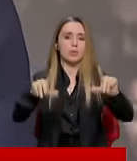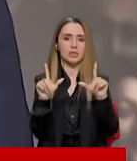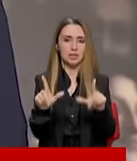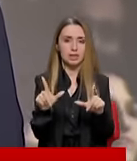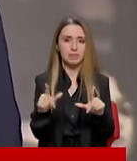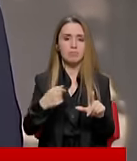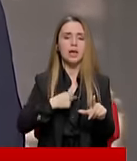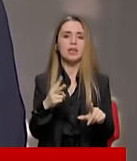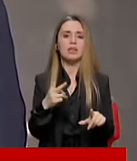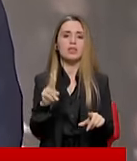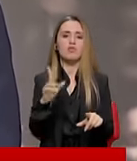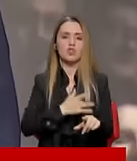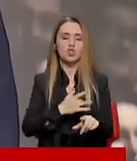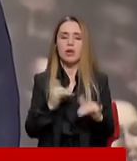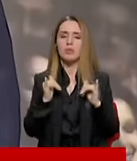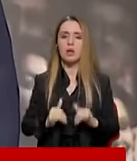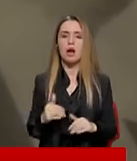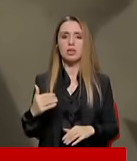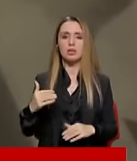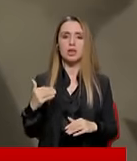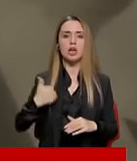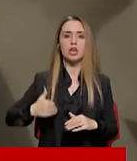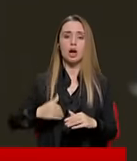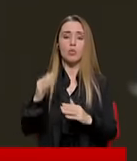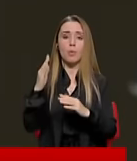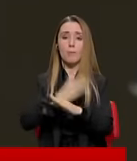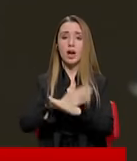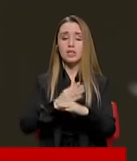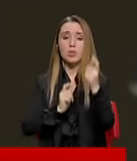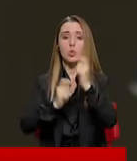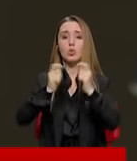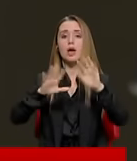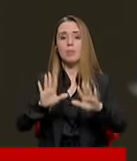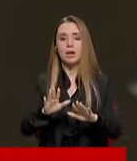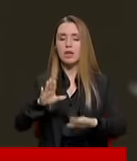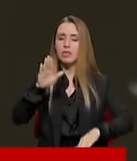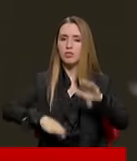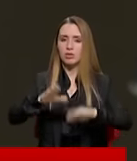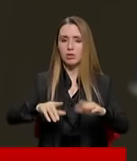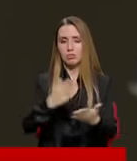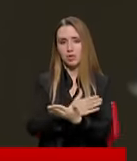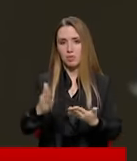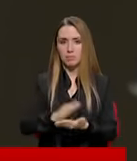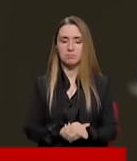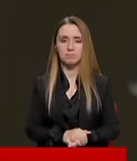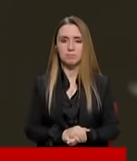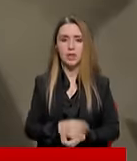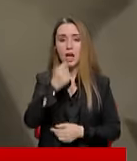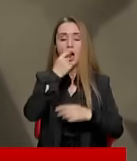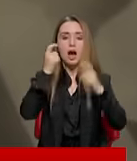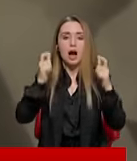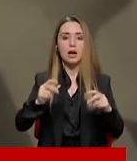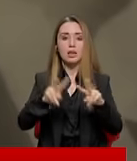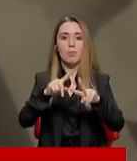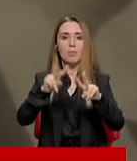Olması lazım Ben vicdanım rahat bir şekilde kamu gücünü kullanmadan seçim propaganda yürütüyorum açıkçası Ankara'da